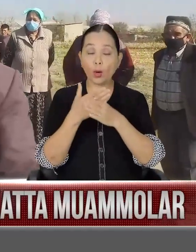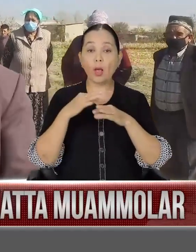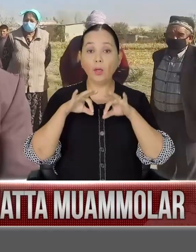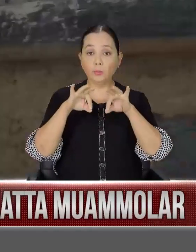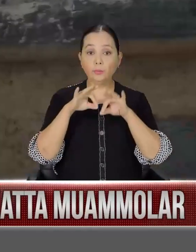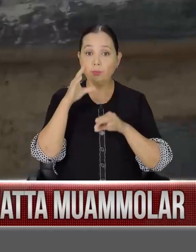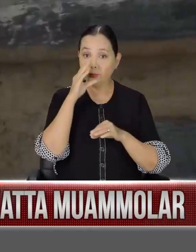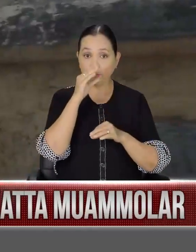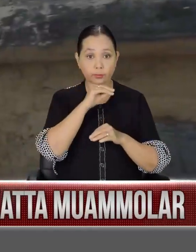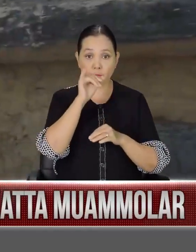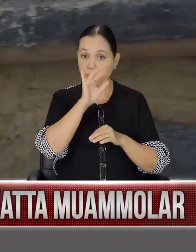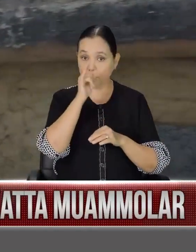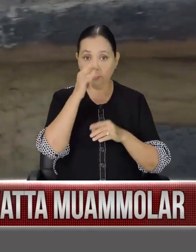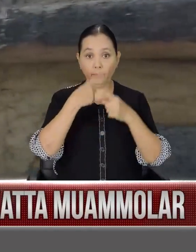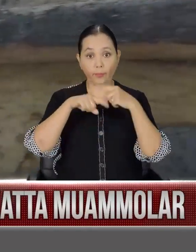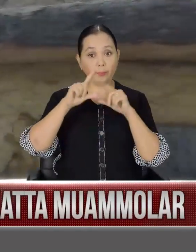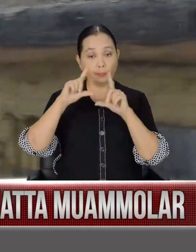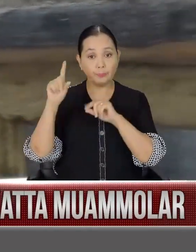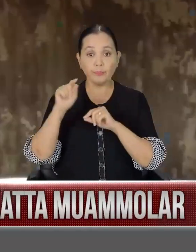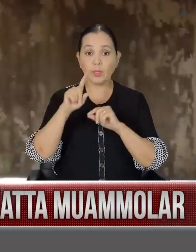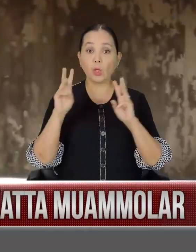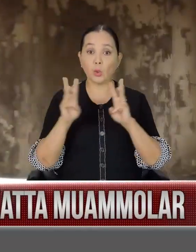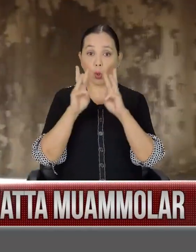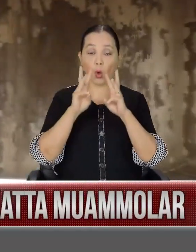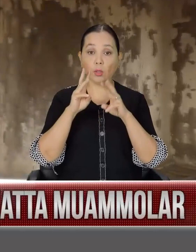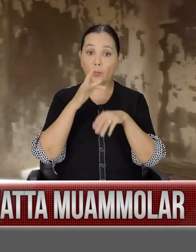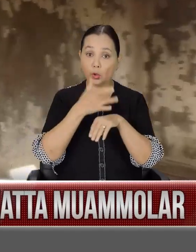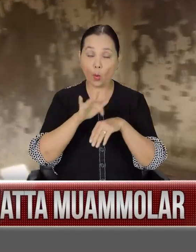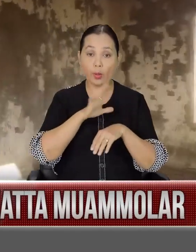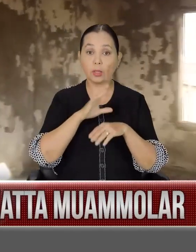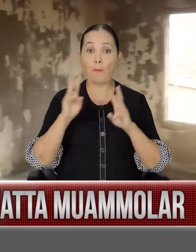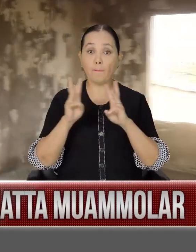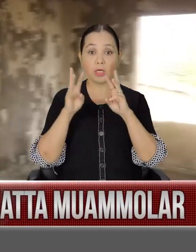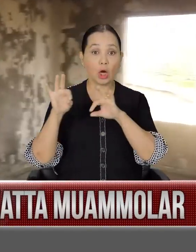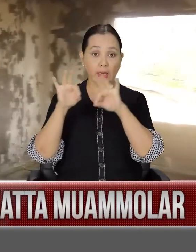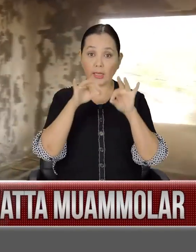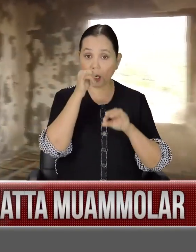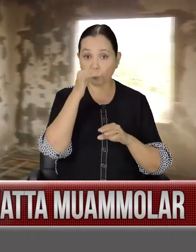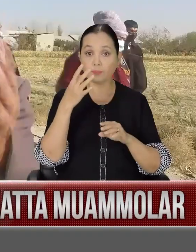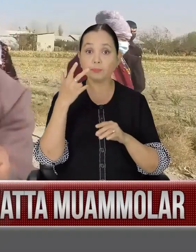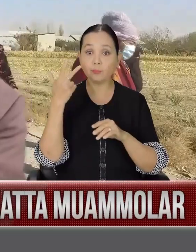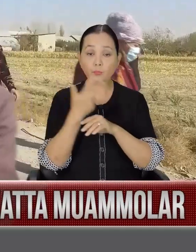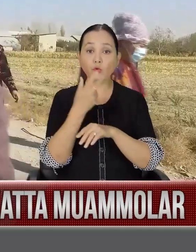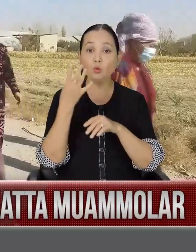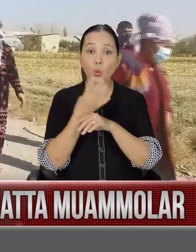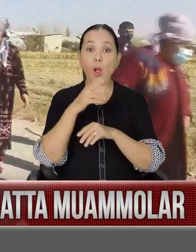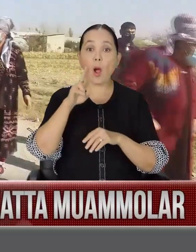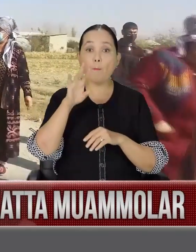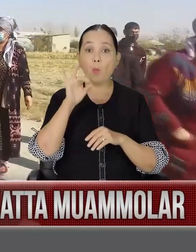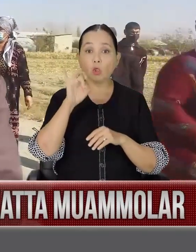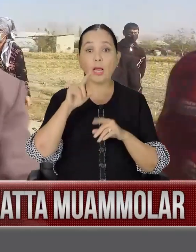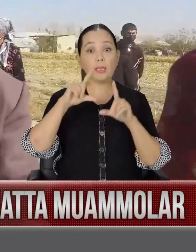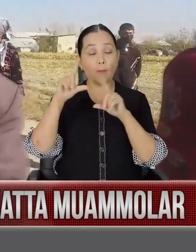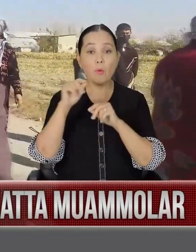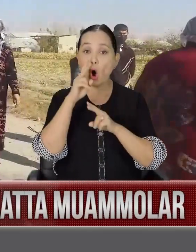olmasa qaytib ketdi. Bir kishining uyi ana qishloqda yonib tamam bo'ldi. Pajarını kel olmadı. 3-4 matta partalga bardık, uyarga bardık, berge